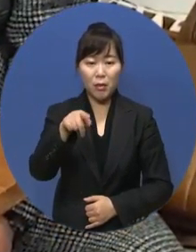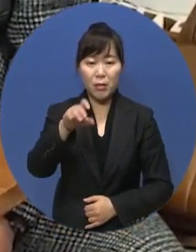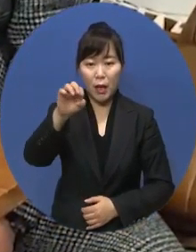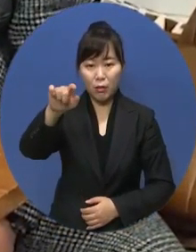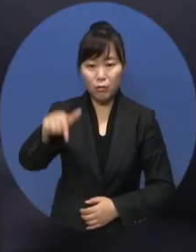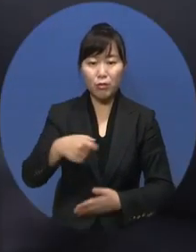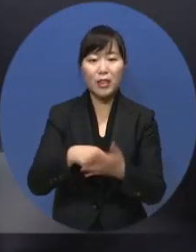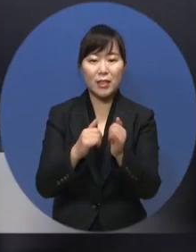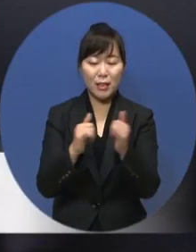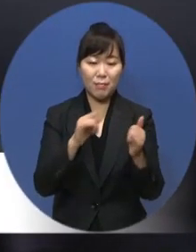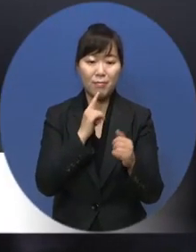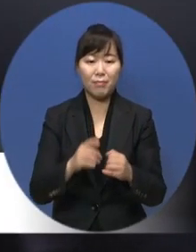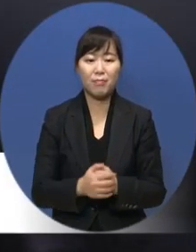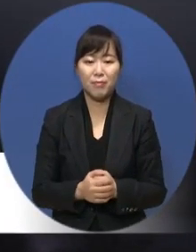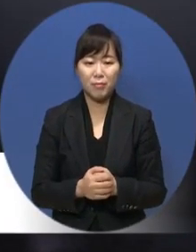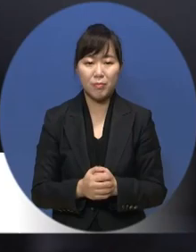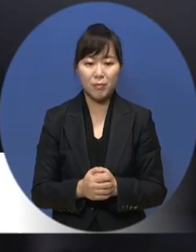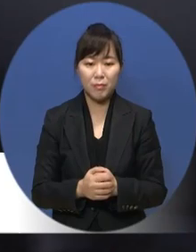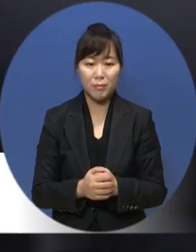합니다.